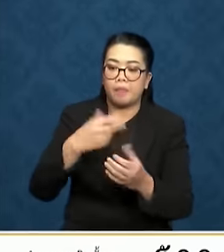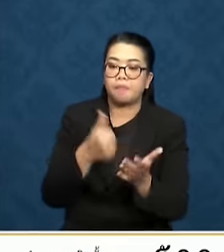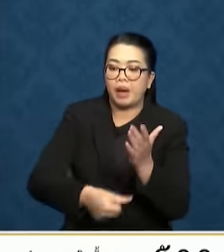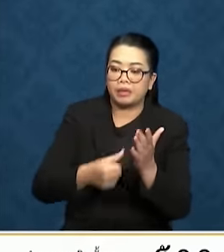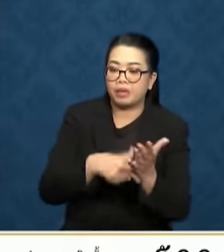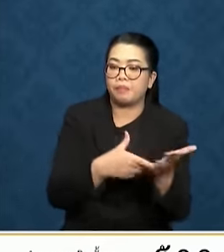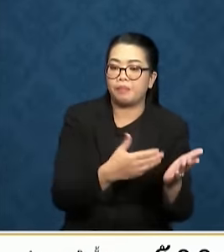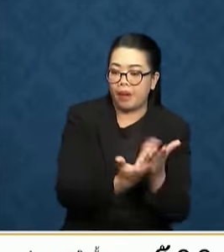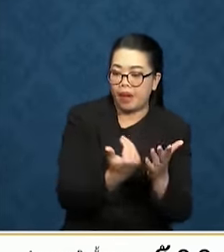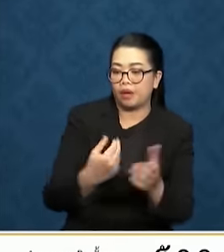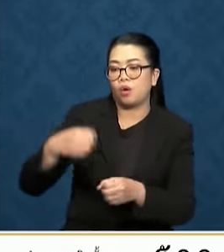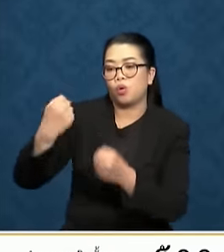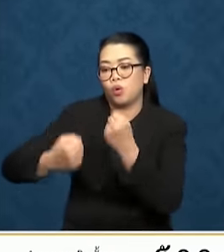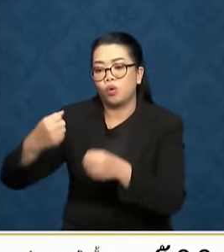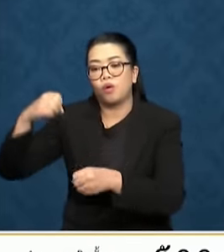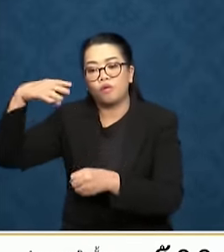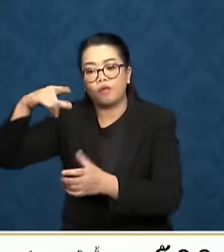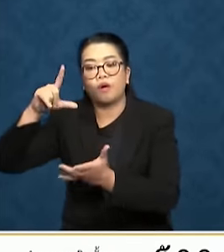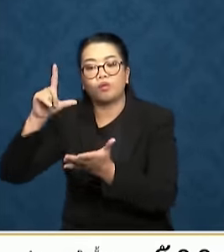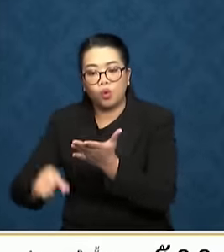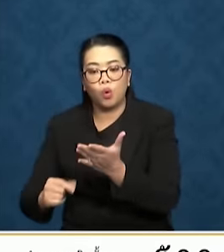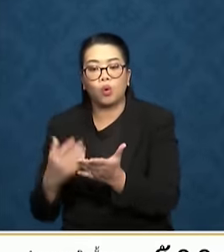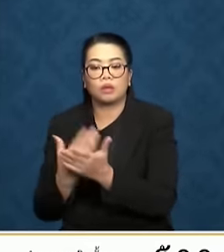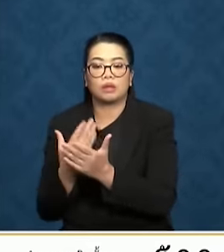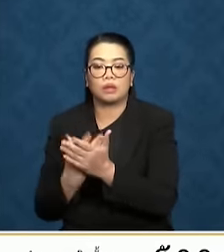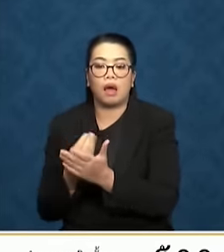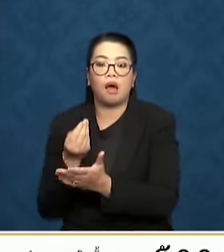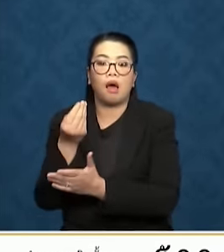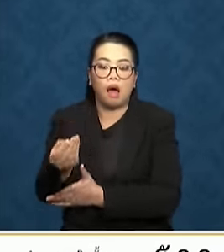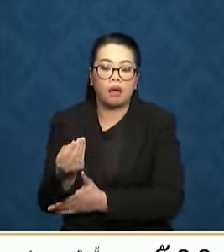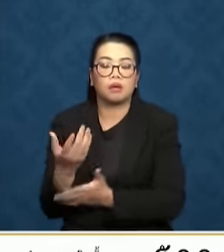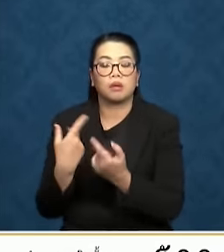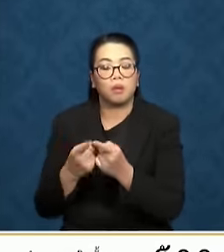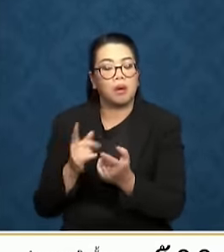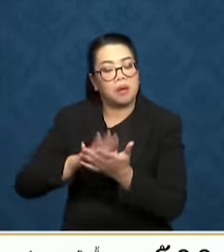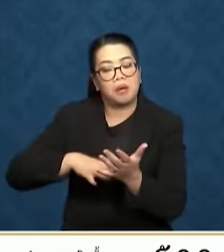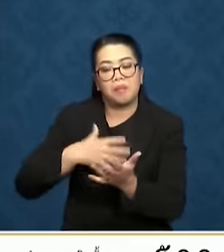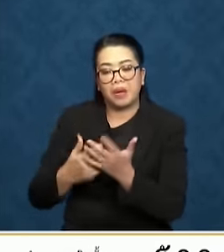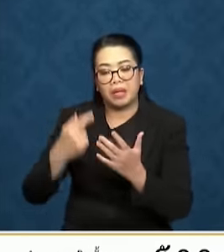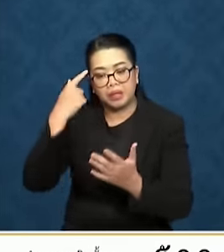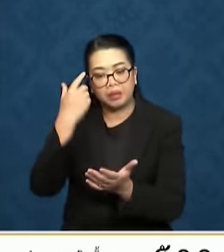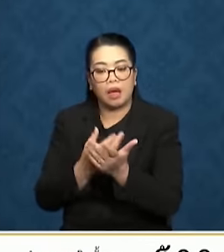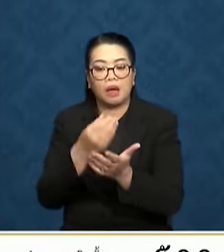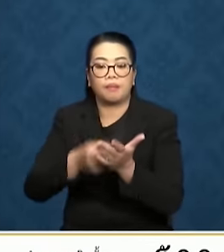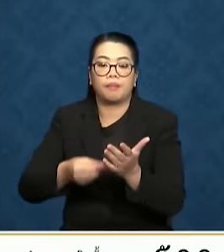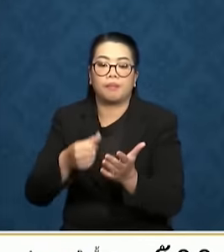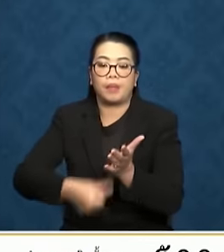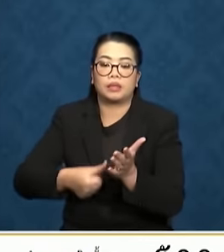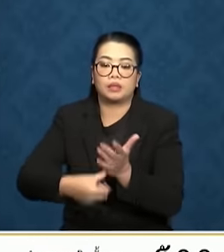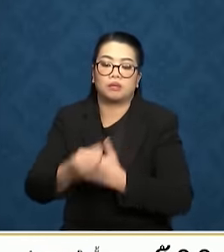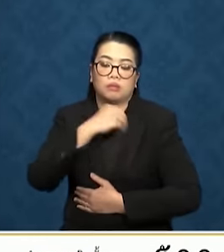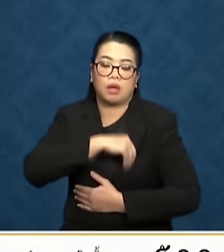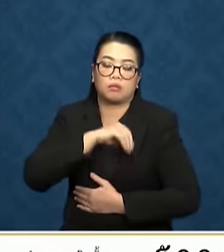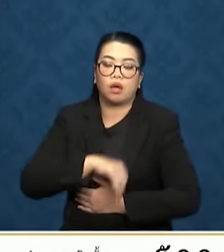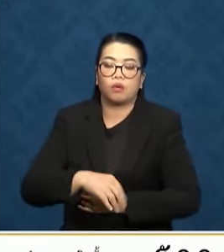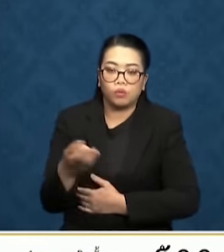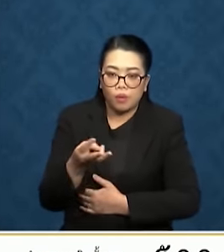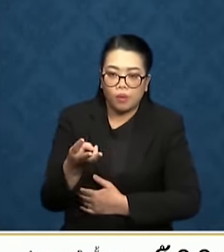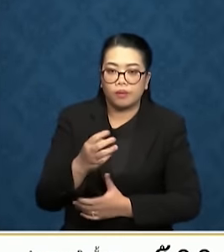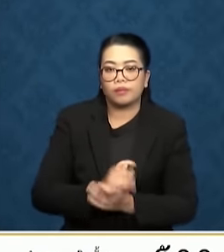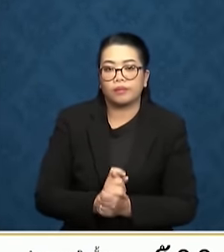ตรงนี้มันแสดงให้เห็นครับว่าเวลาที่รัฐบาลจะทำนโยบายอะไรจะคิดอะไรเนี่ยบางที